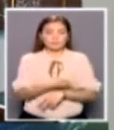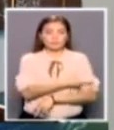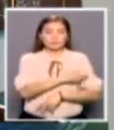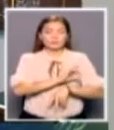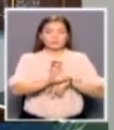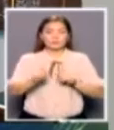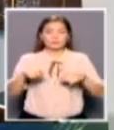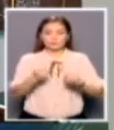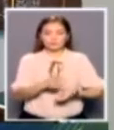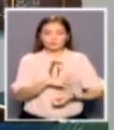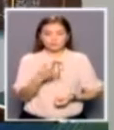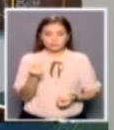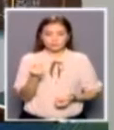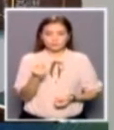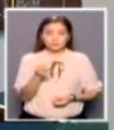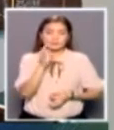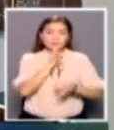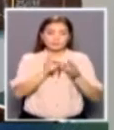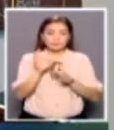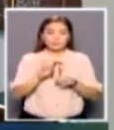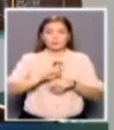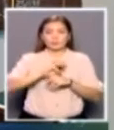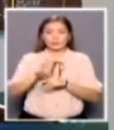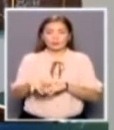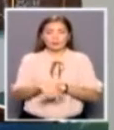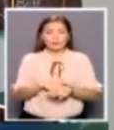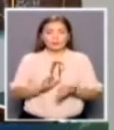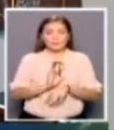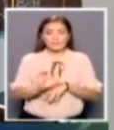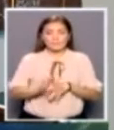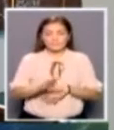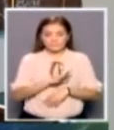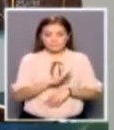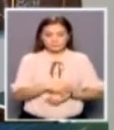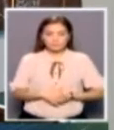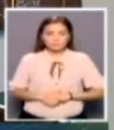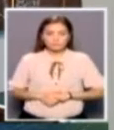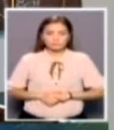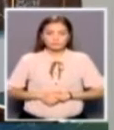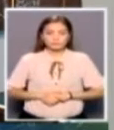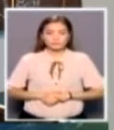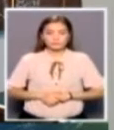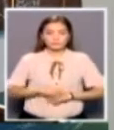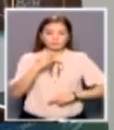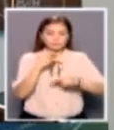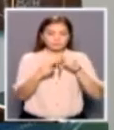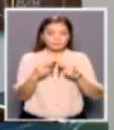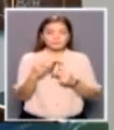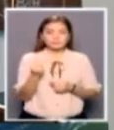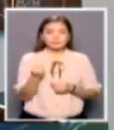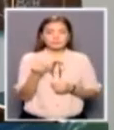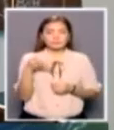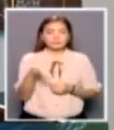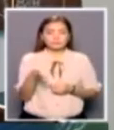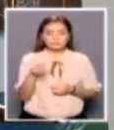ауруханаларымызға бердік, және дәрі-дәрмектейді халыққа жеткіздік. Жалпы азық түліктей